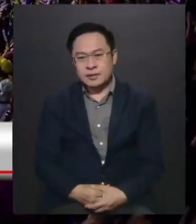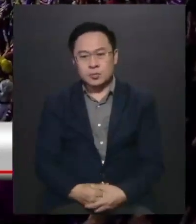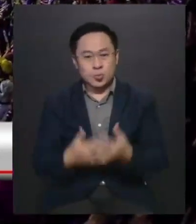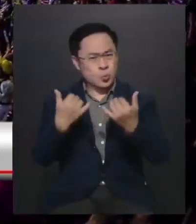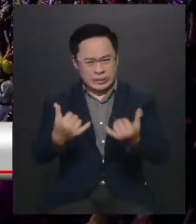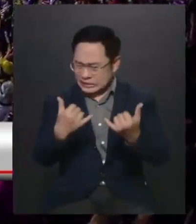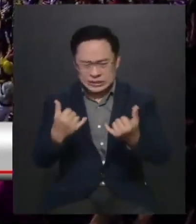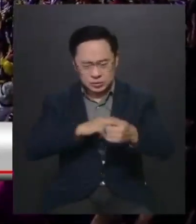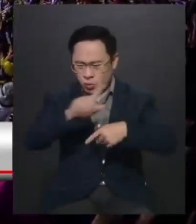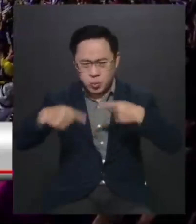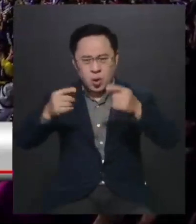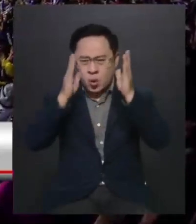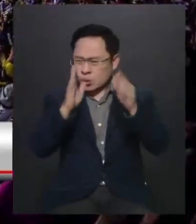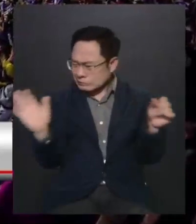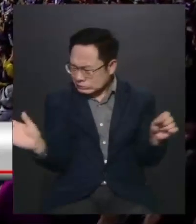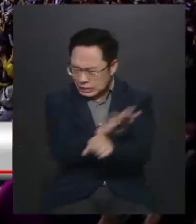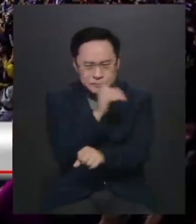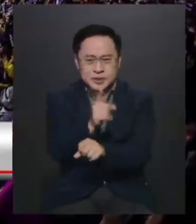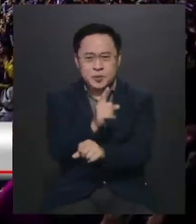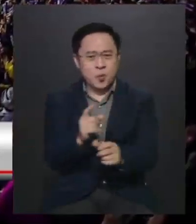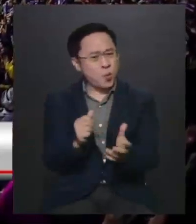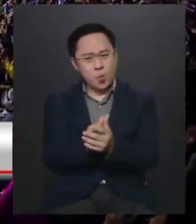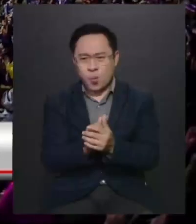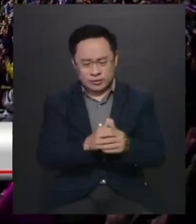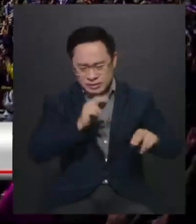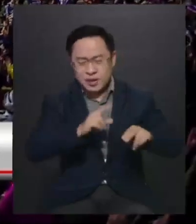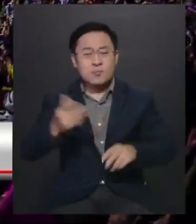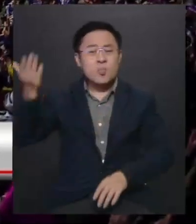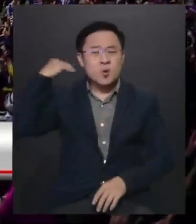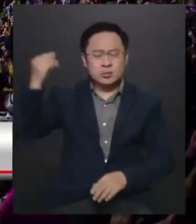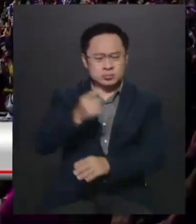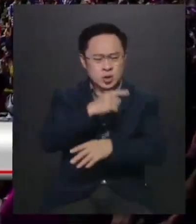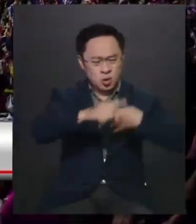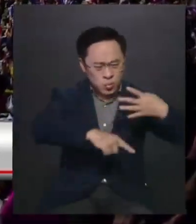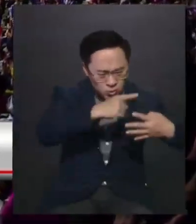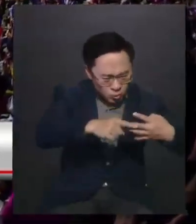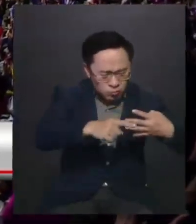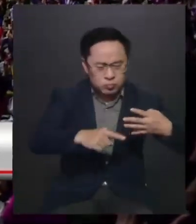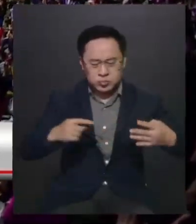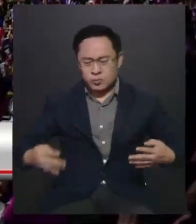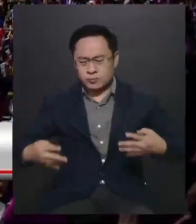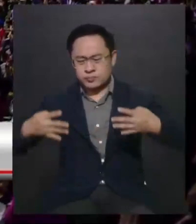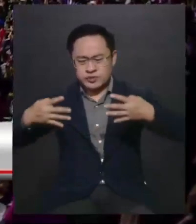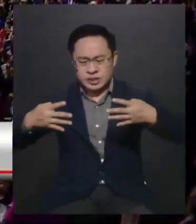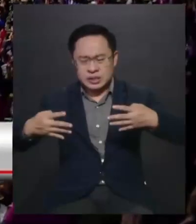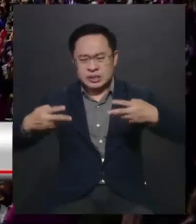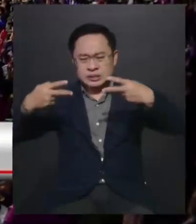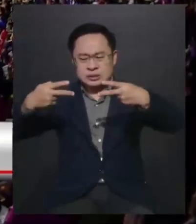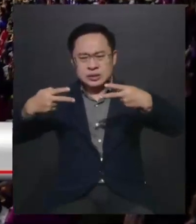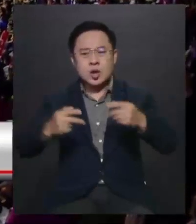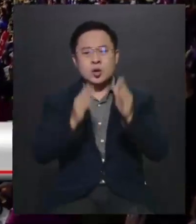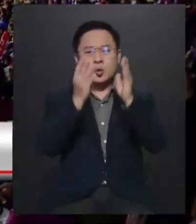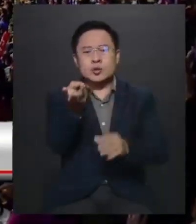ว่าเป็น ว่างมีพื้นมีทางเดิน ตอนนี้ก็คือเห็นคนยืนนะคะแต่ว่าเวลาที่เขาเริ่มเกมกันทุกคนต้องนั่งล